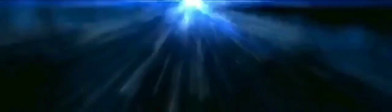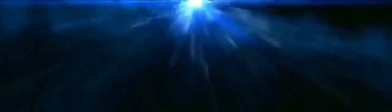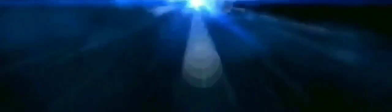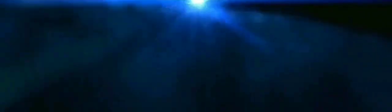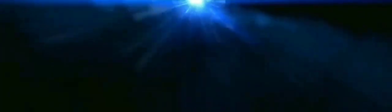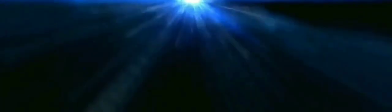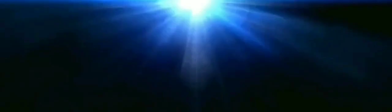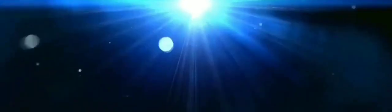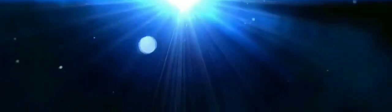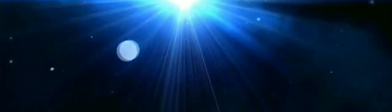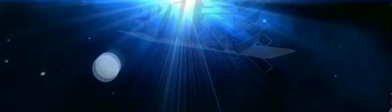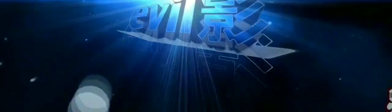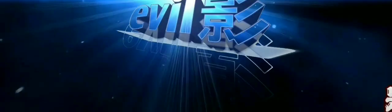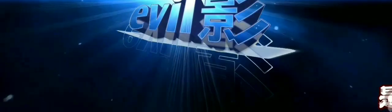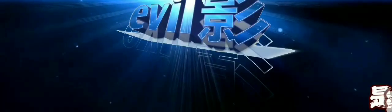满平